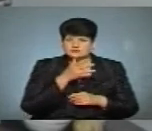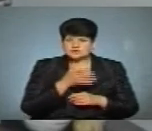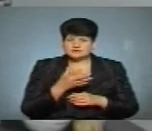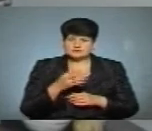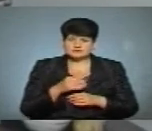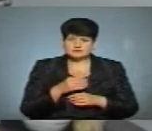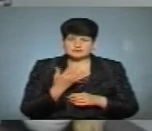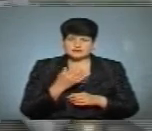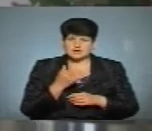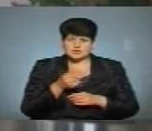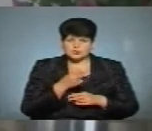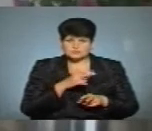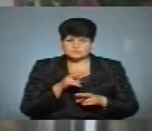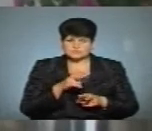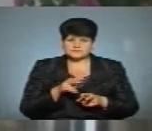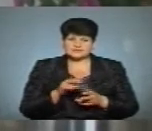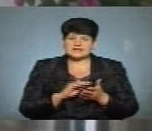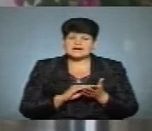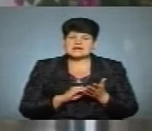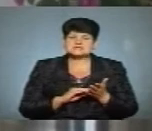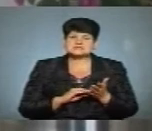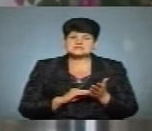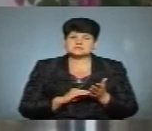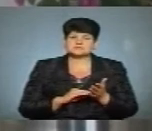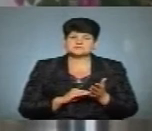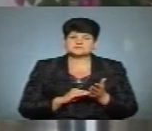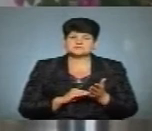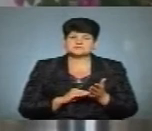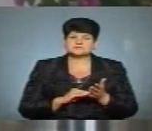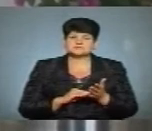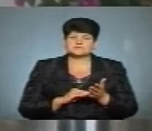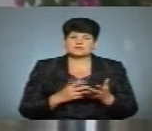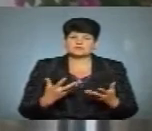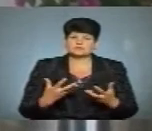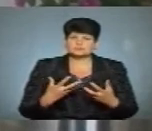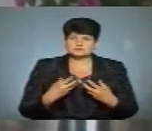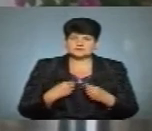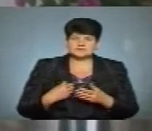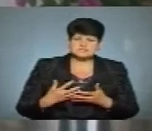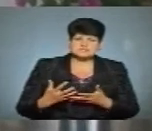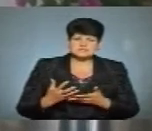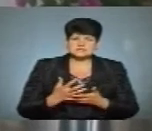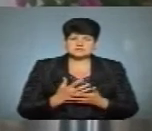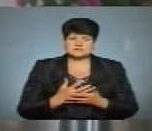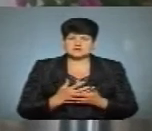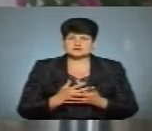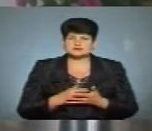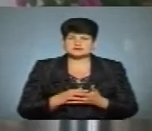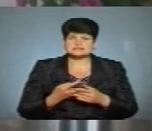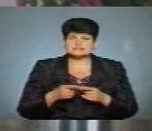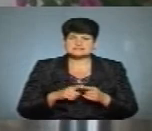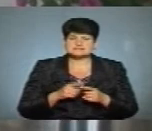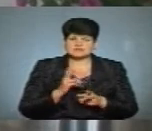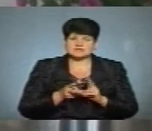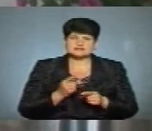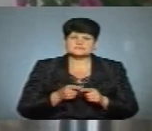років спостерігаємо. Рецептура безпосередньо надихнула мене зібрати цей вишневий